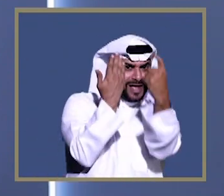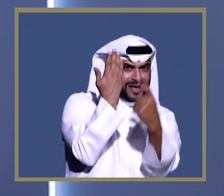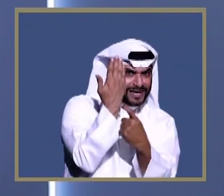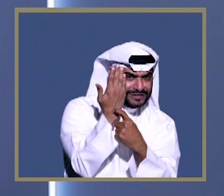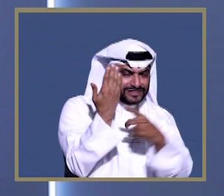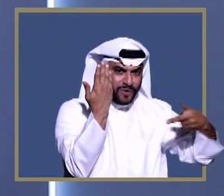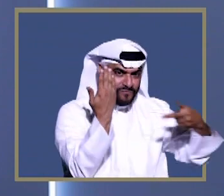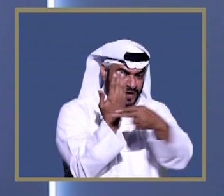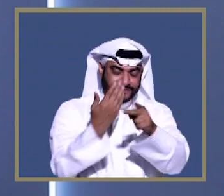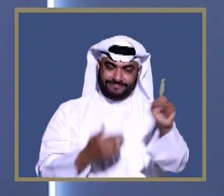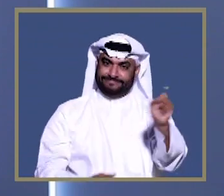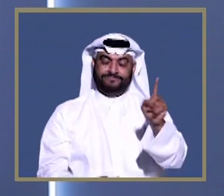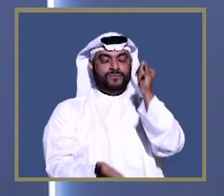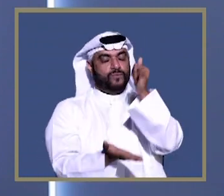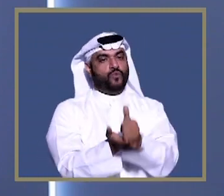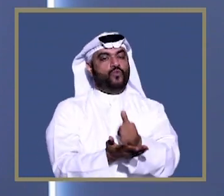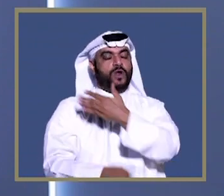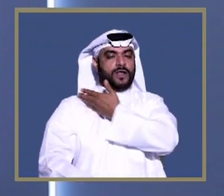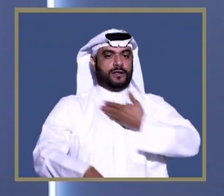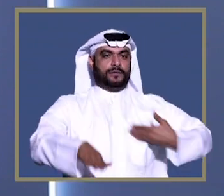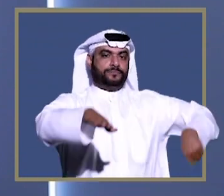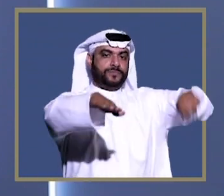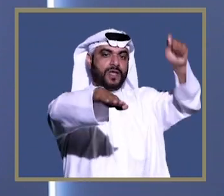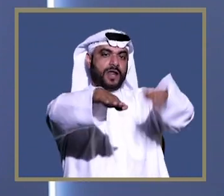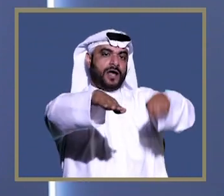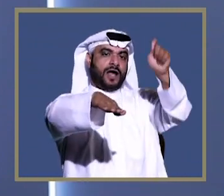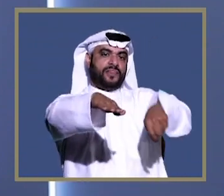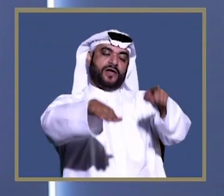تحت يد القضاء إن شاء الله،